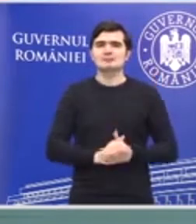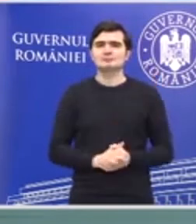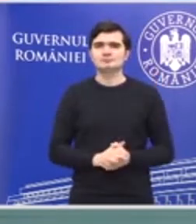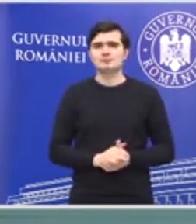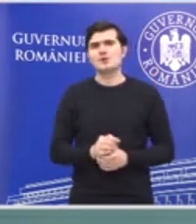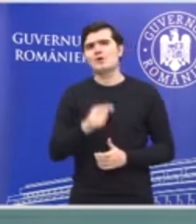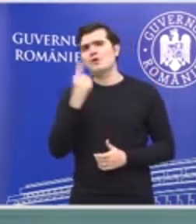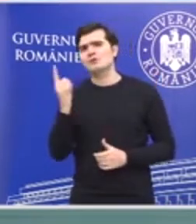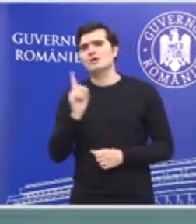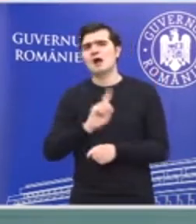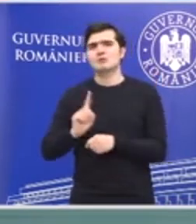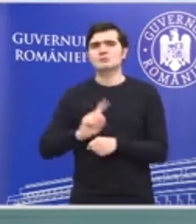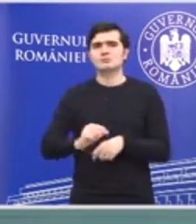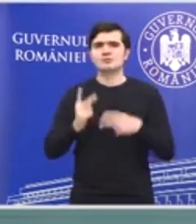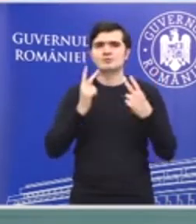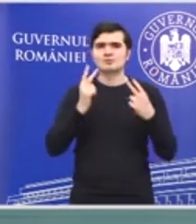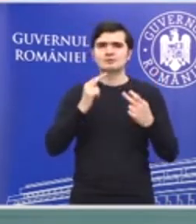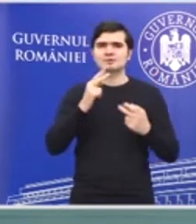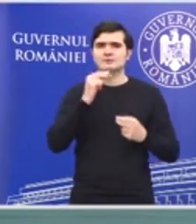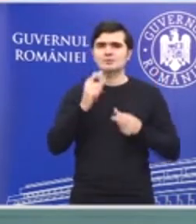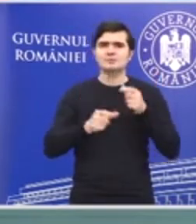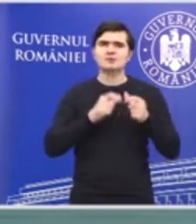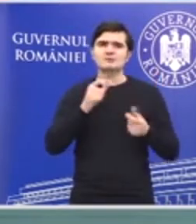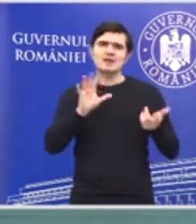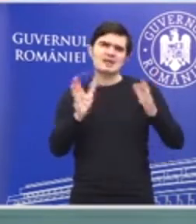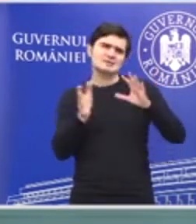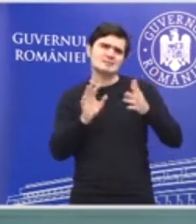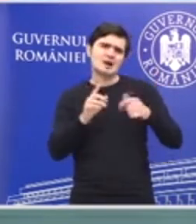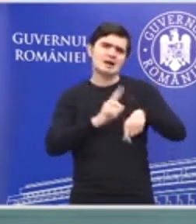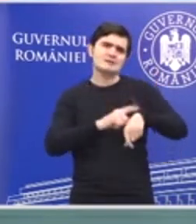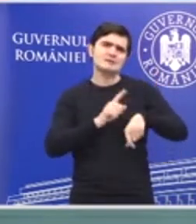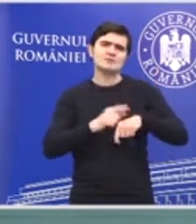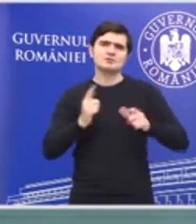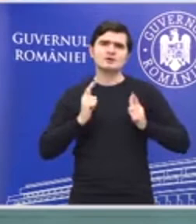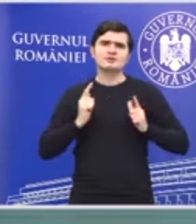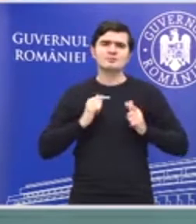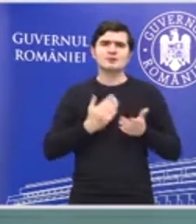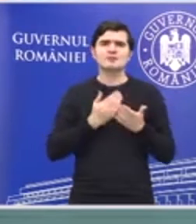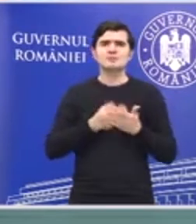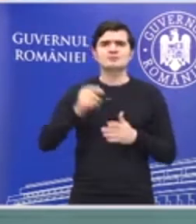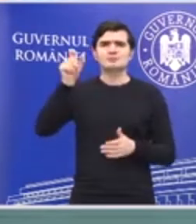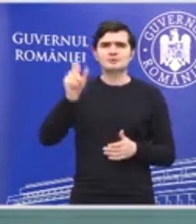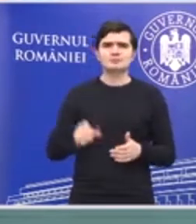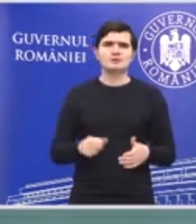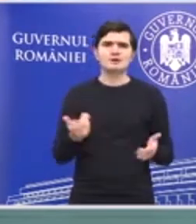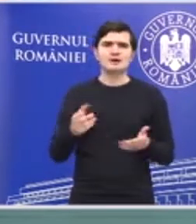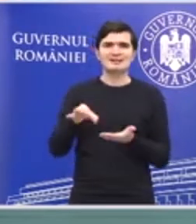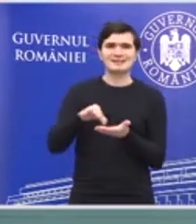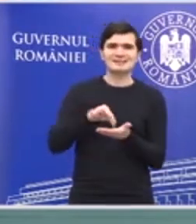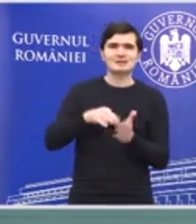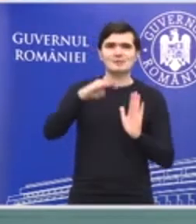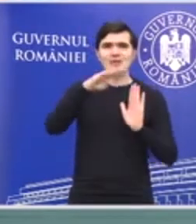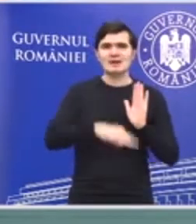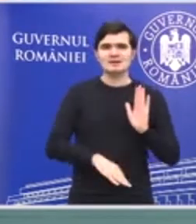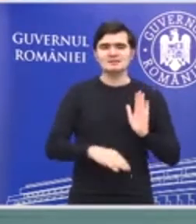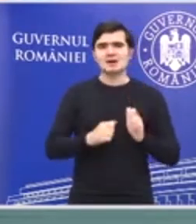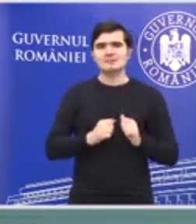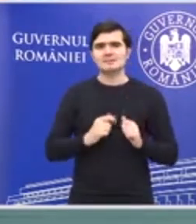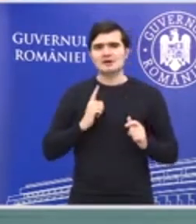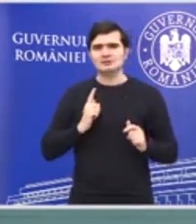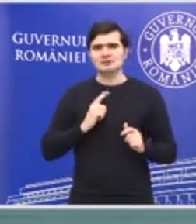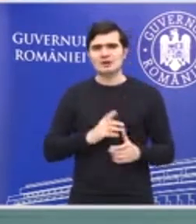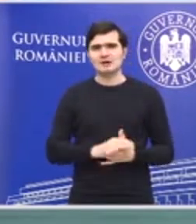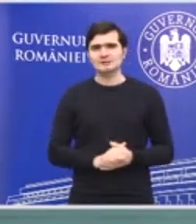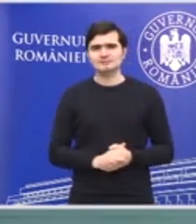alt element important este legat de estimarea timpului de așteptare al persoanelor înscrise pe listă, pe lista de